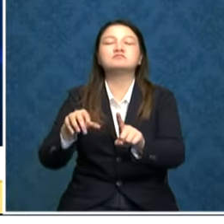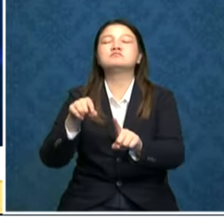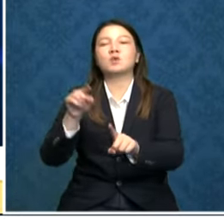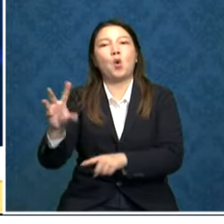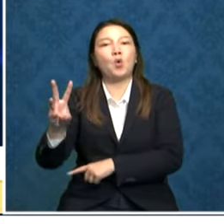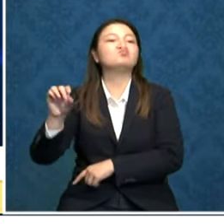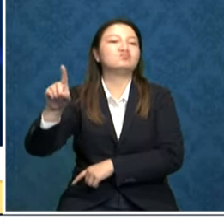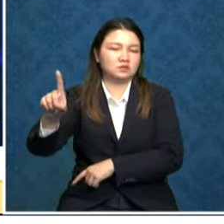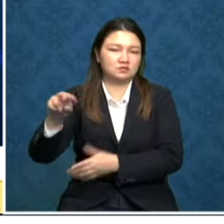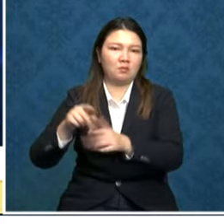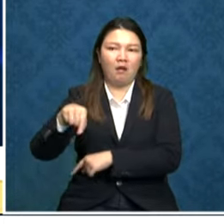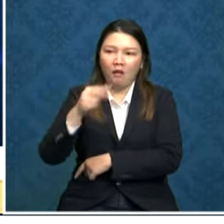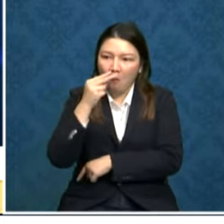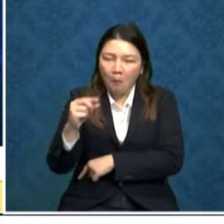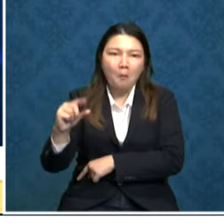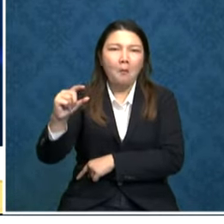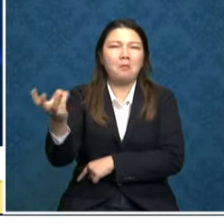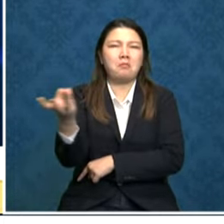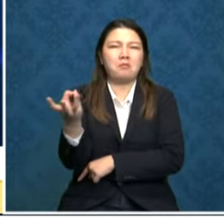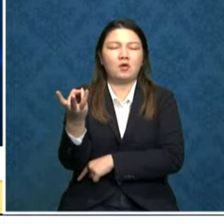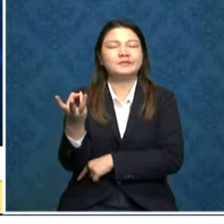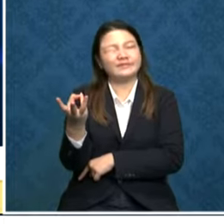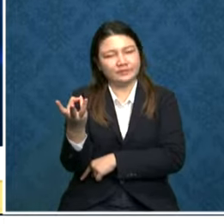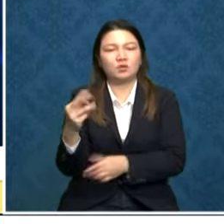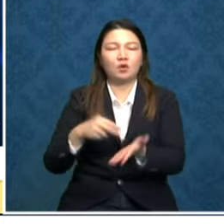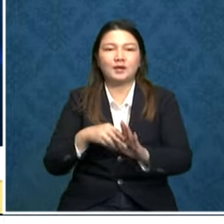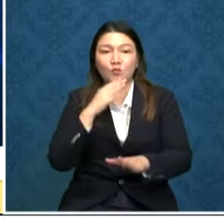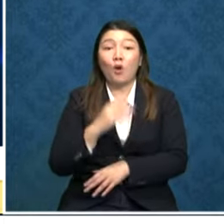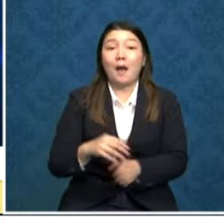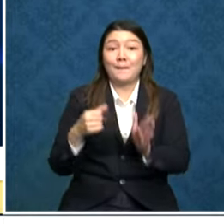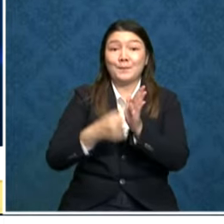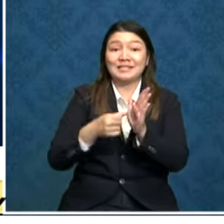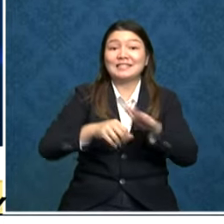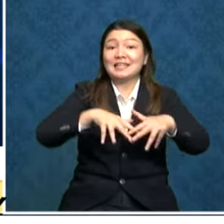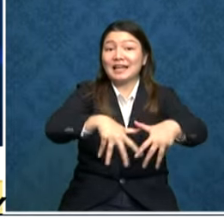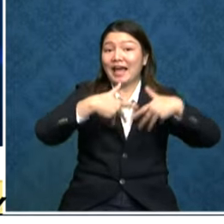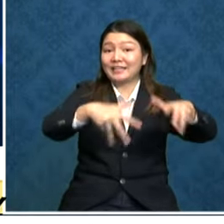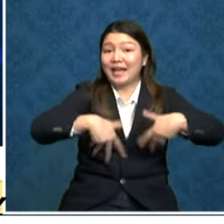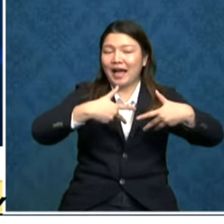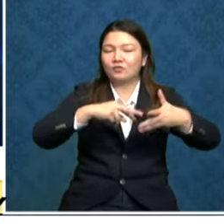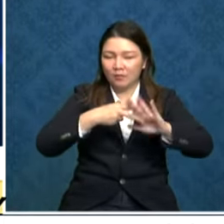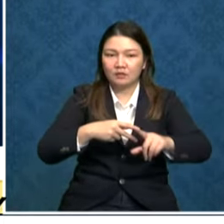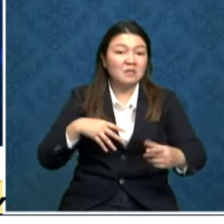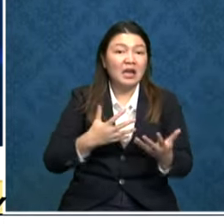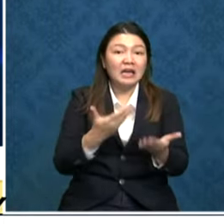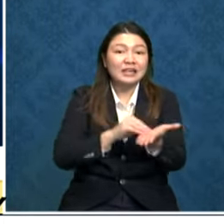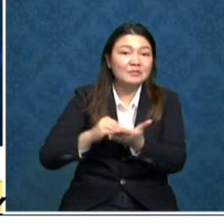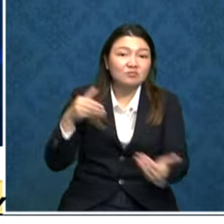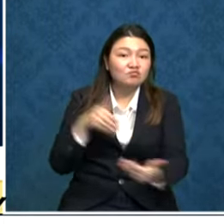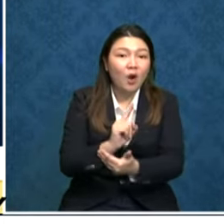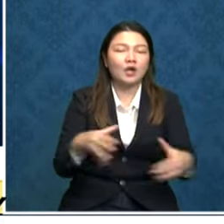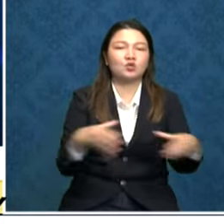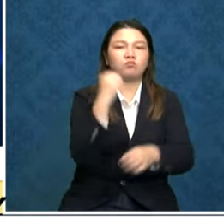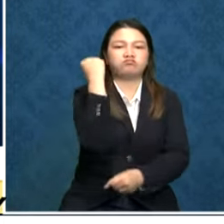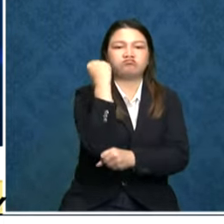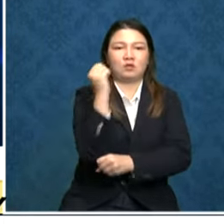ภาษีการบริโภคหรือภาษีมูลค่าเพิ่มนั้นเป็นภาษีที่เราเก็บจากคนจนมากกว่าครับแต่ประเทศที่เขาหลุดออกจากกับดักรายได้ปานกลางไปแล้วเขามีการ